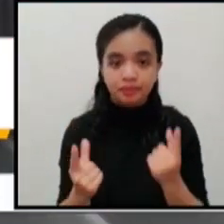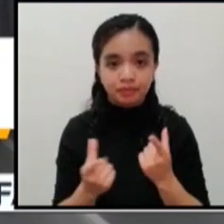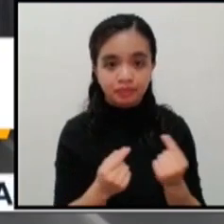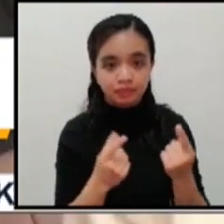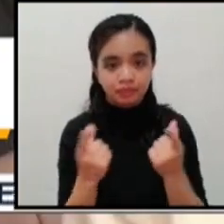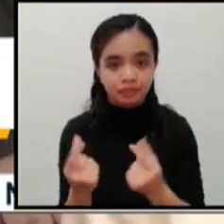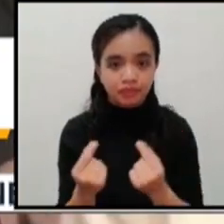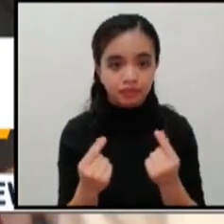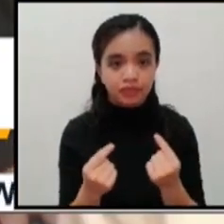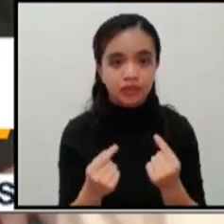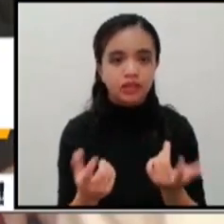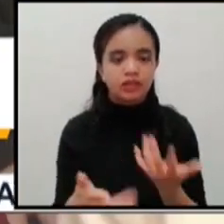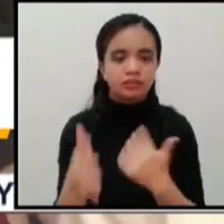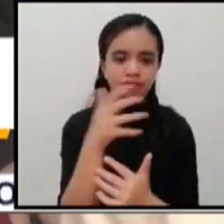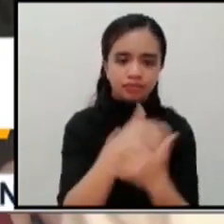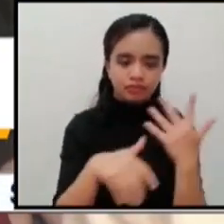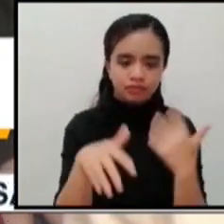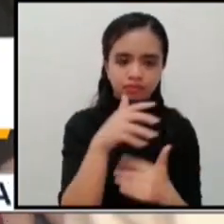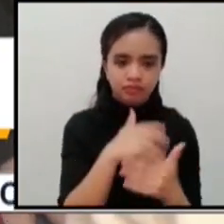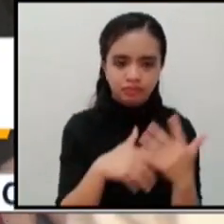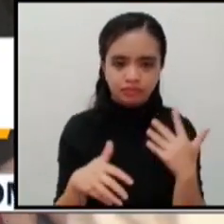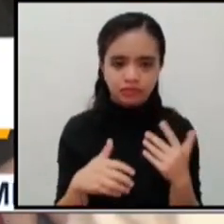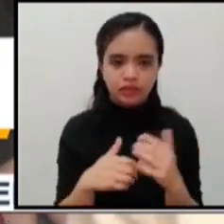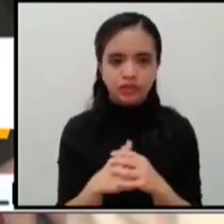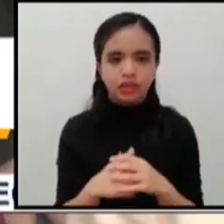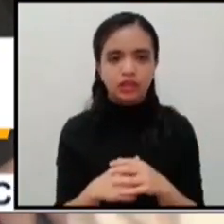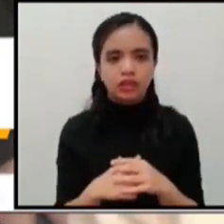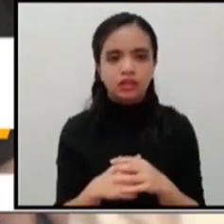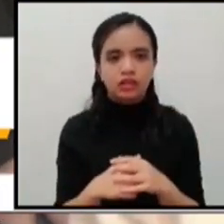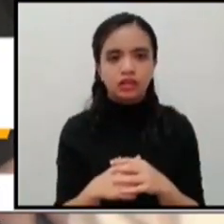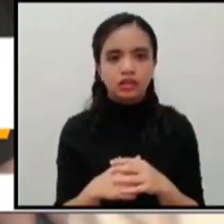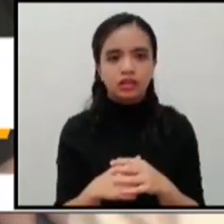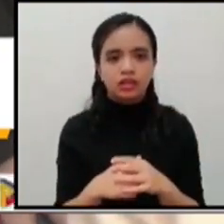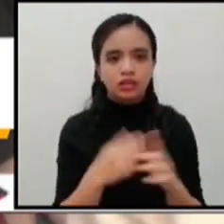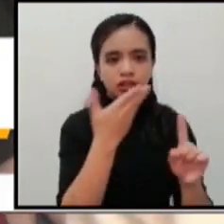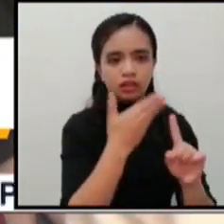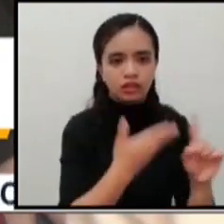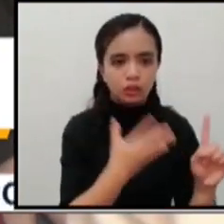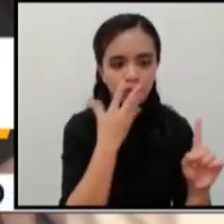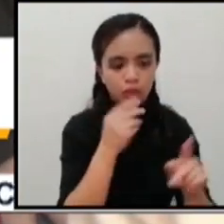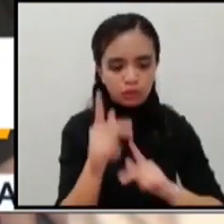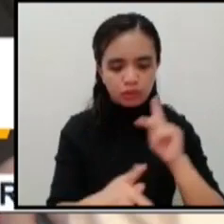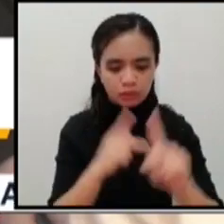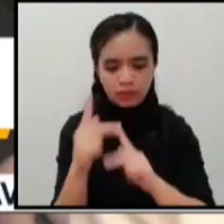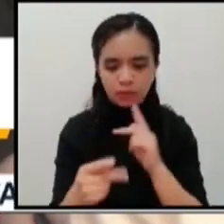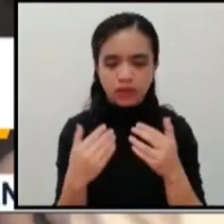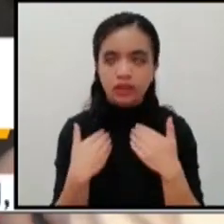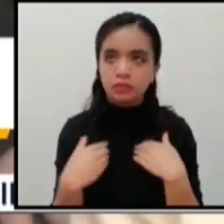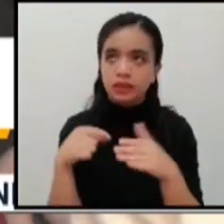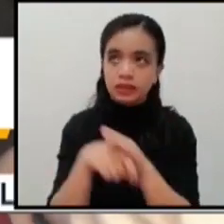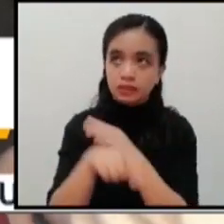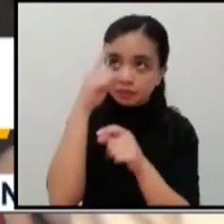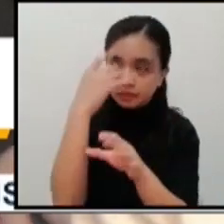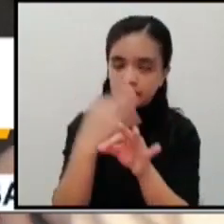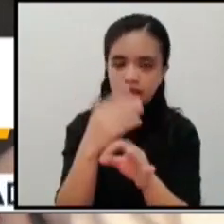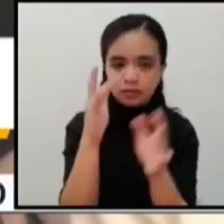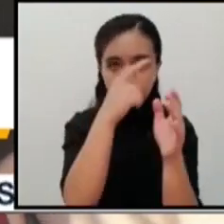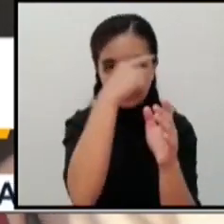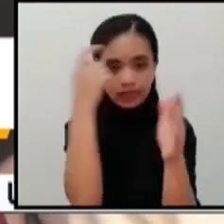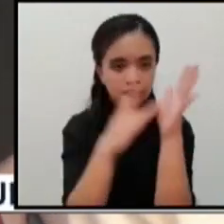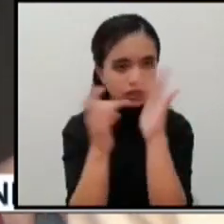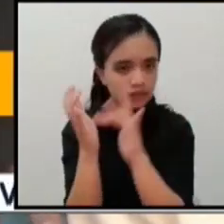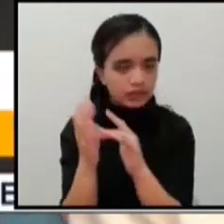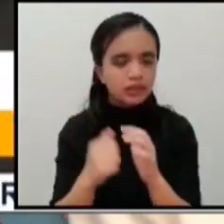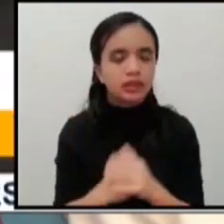pag-i-immerse sa mga deboto ng mahal na poong Jesus Nazareno. So ang ginawa po namin ay nag-imbita po